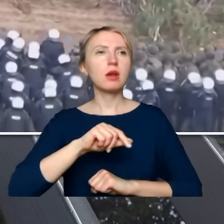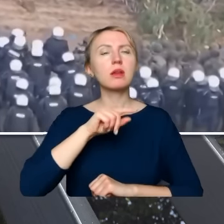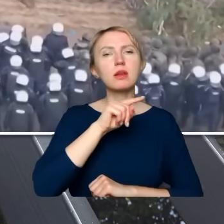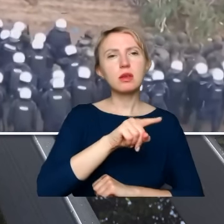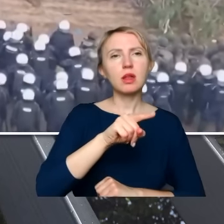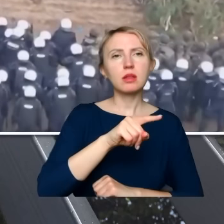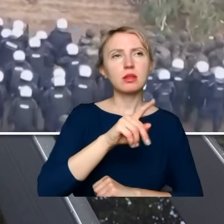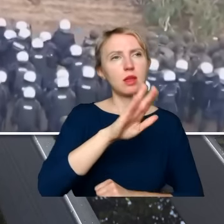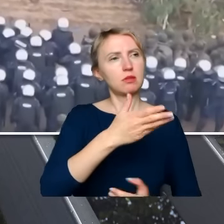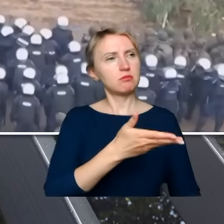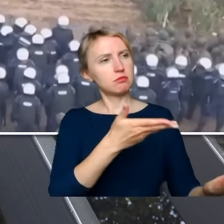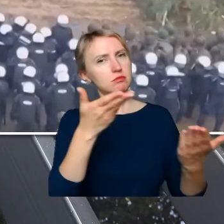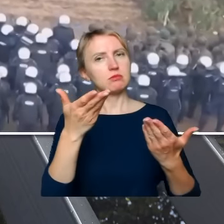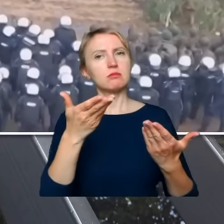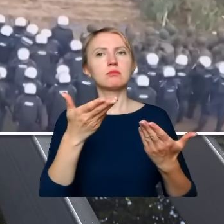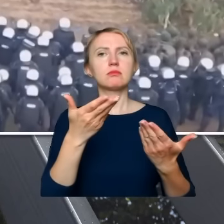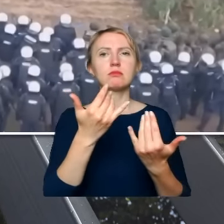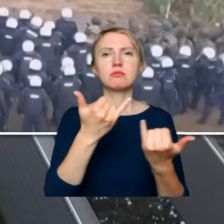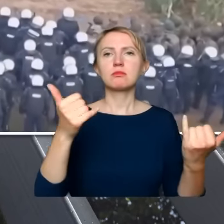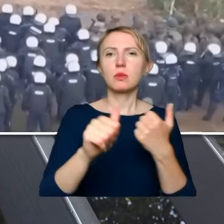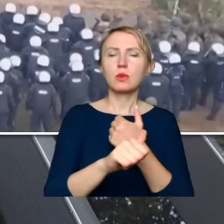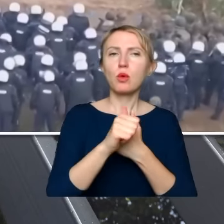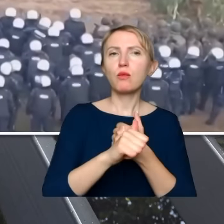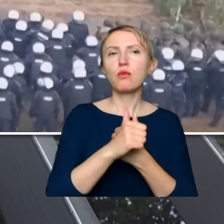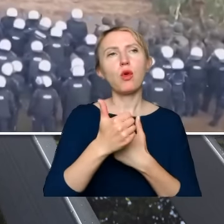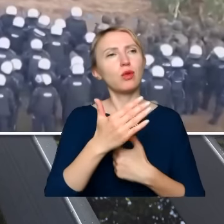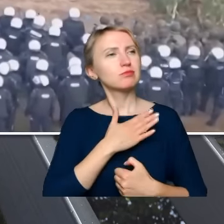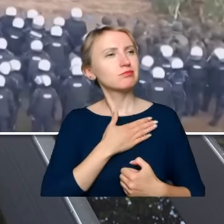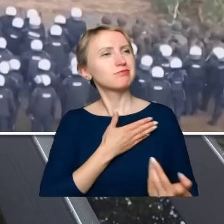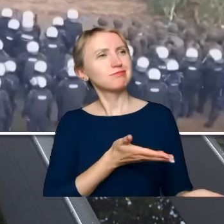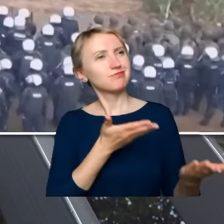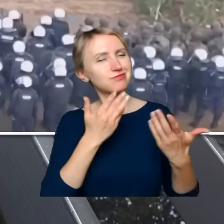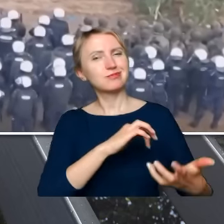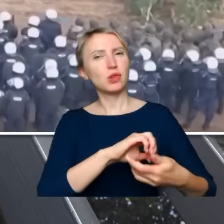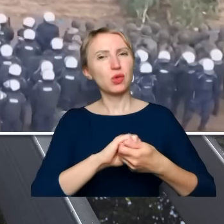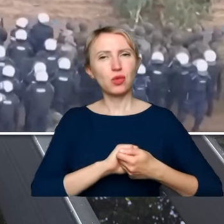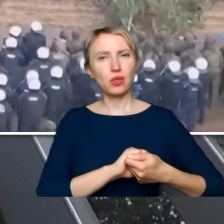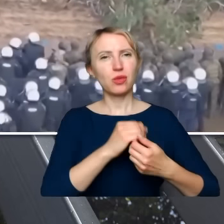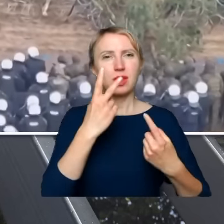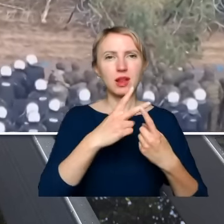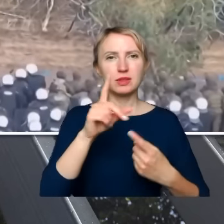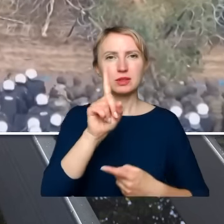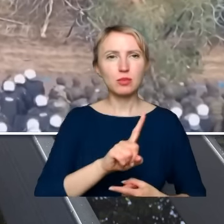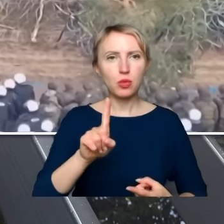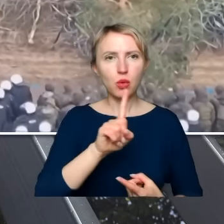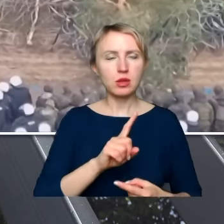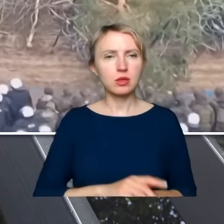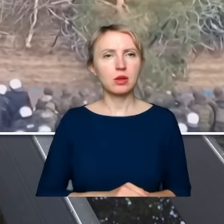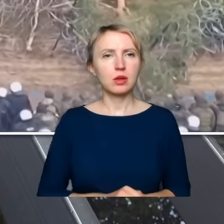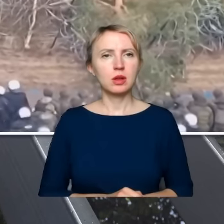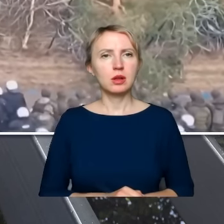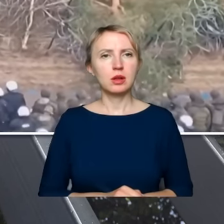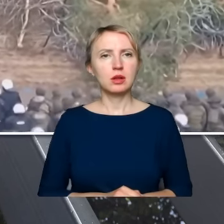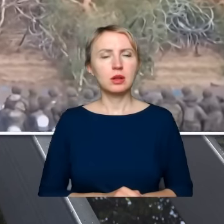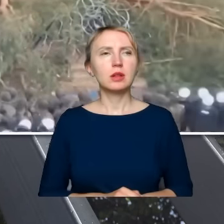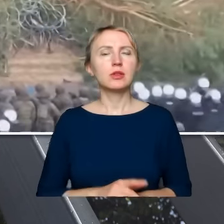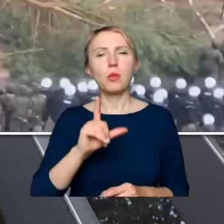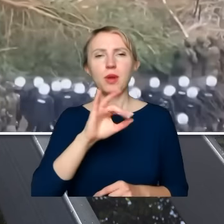dostaje rozmaite dowody życzliwości od telewizji publicznej, która jest kontrolowana całkowicie przez